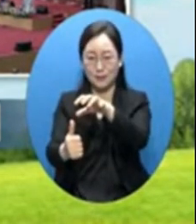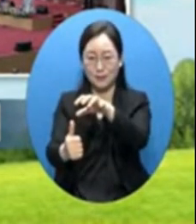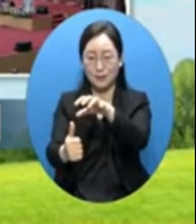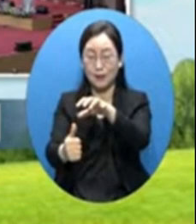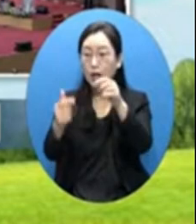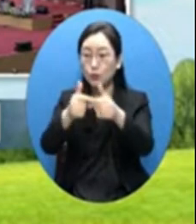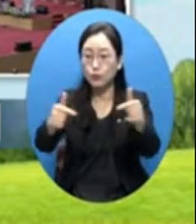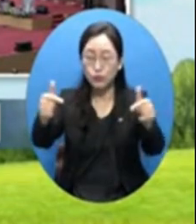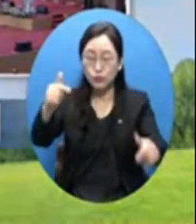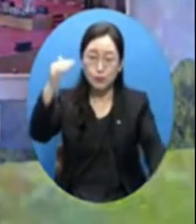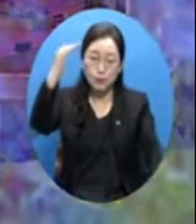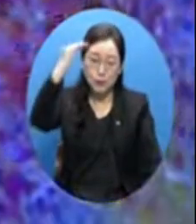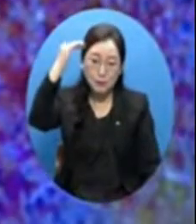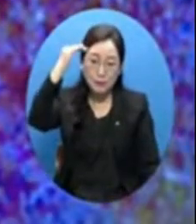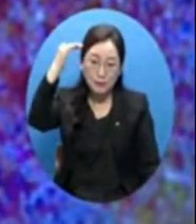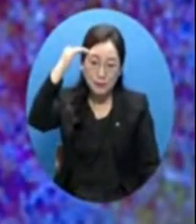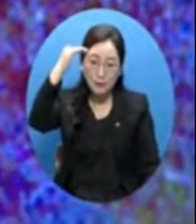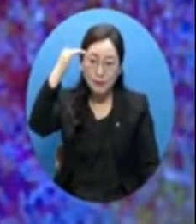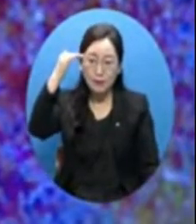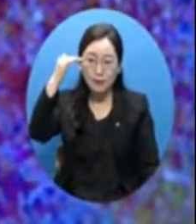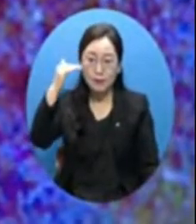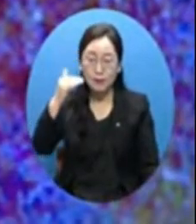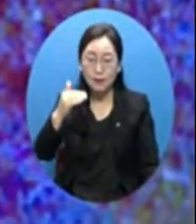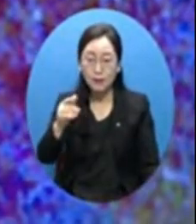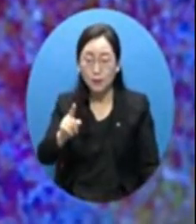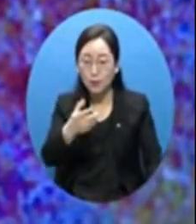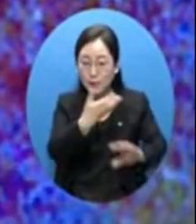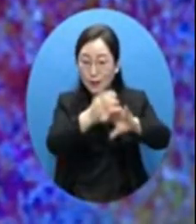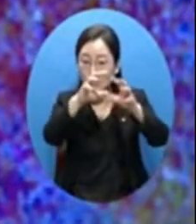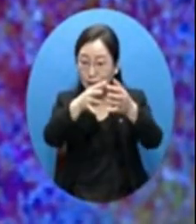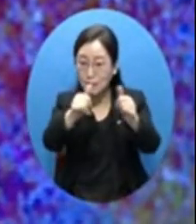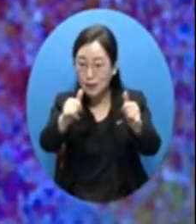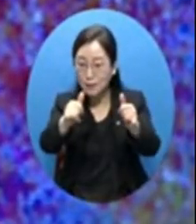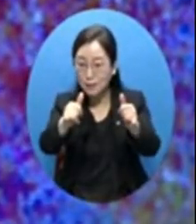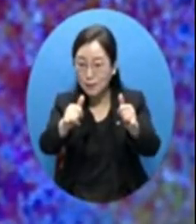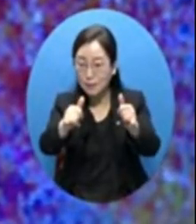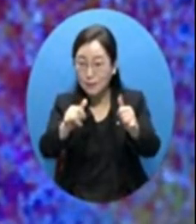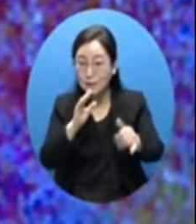부흥을 방해하는 세력이 믿지 않은 사람, 이방인에게 있었던 것이 아니라